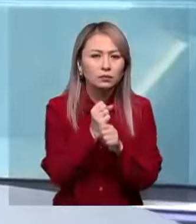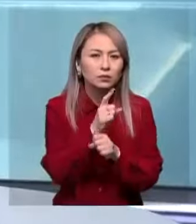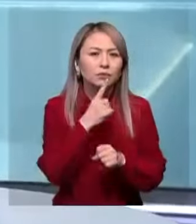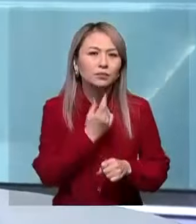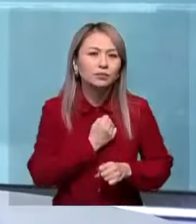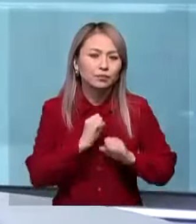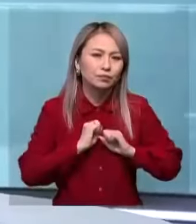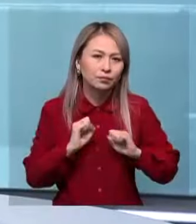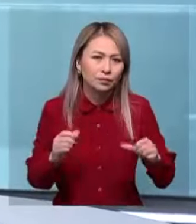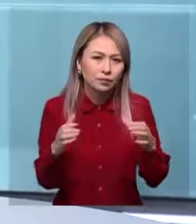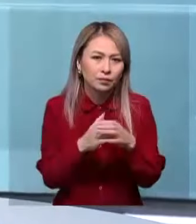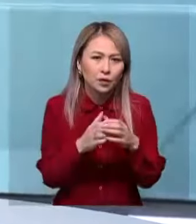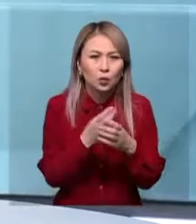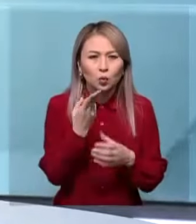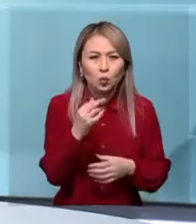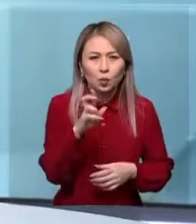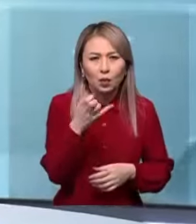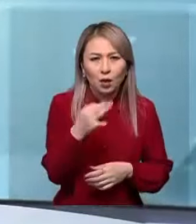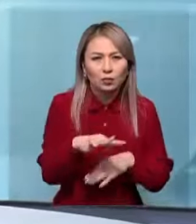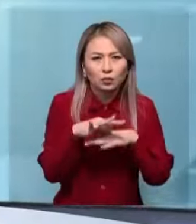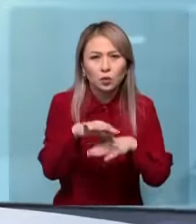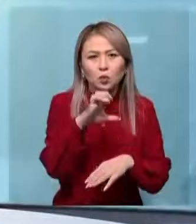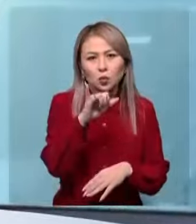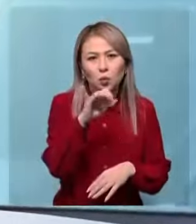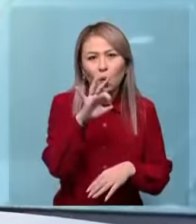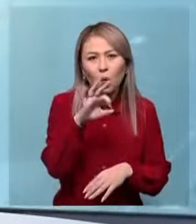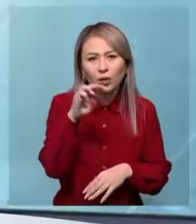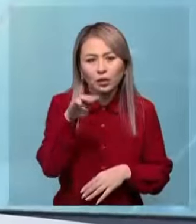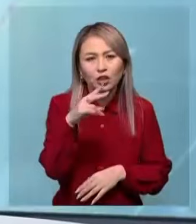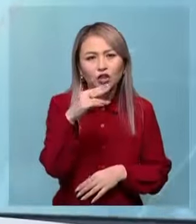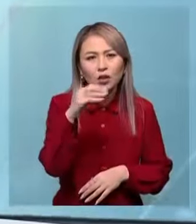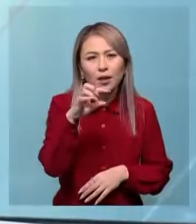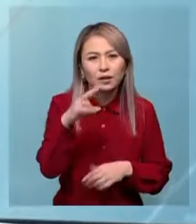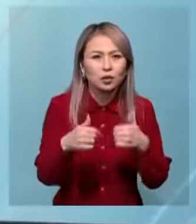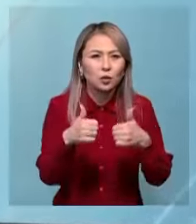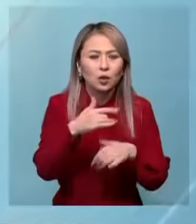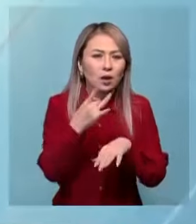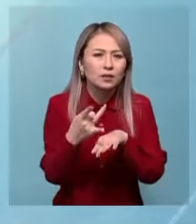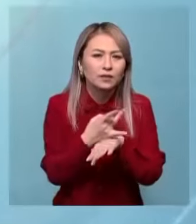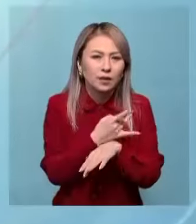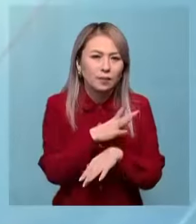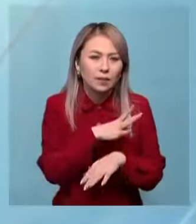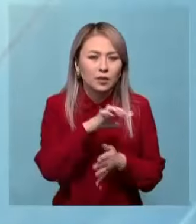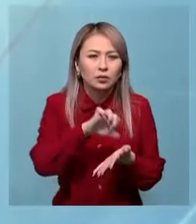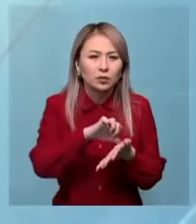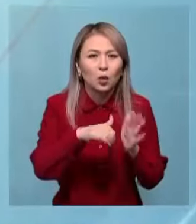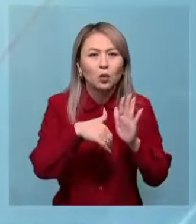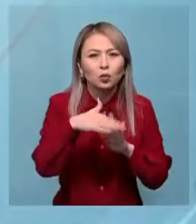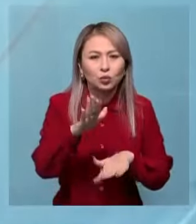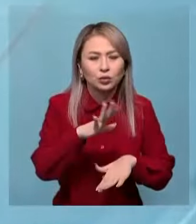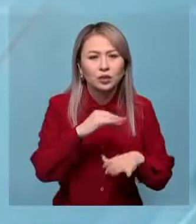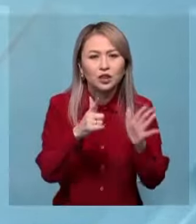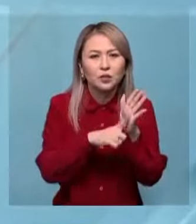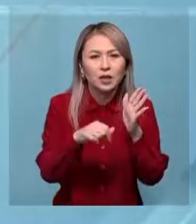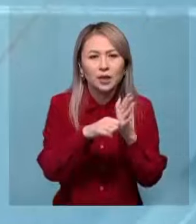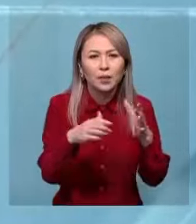мен сардарлы сарбаздар командасы Дубайда өтіп жатқан Суат Челлендж турнирінің алғашқы күні үздіктер қатарынан көрінді.